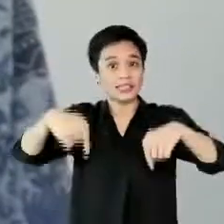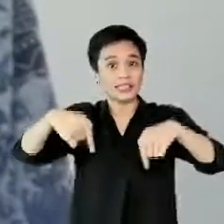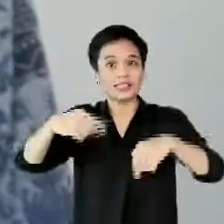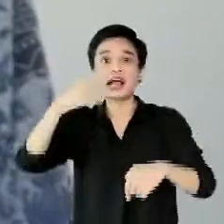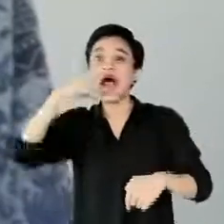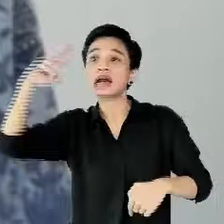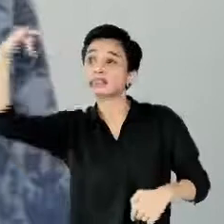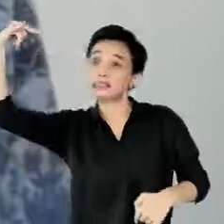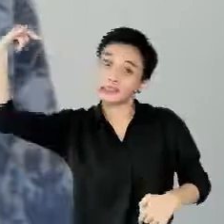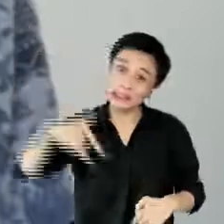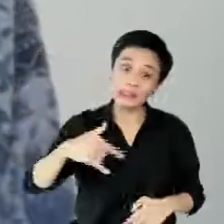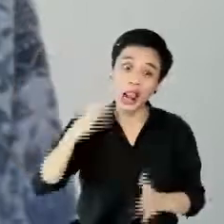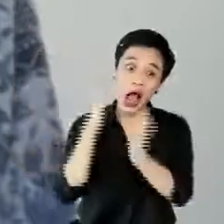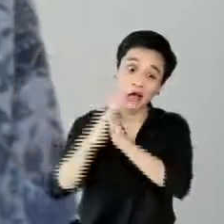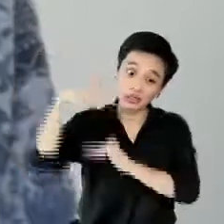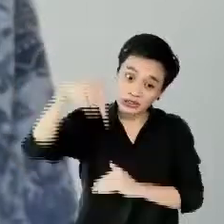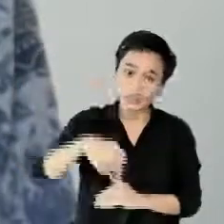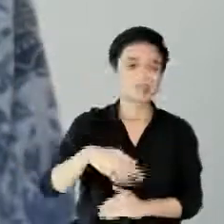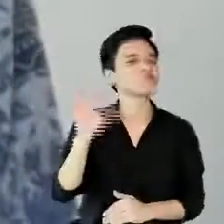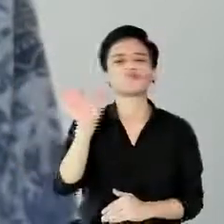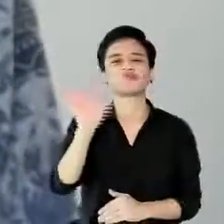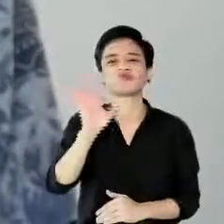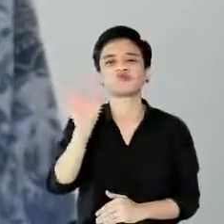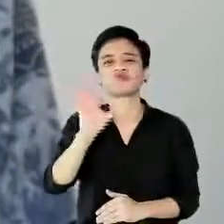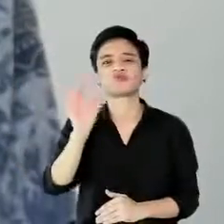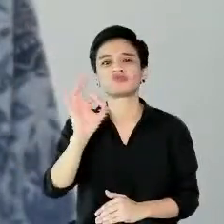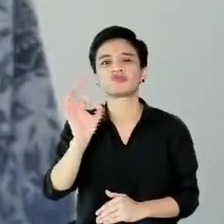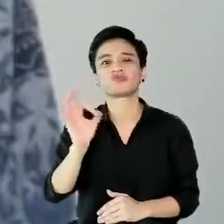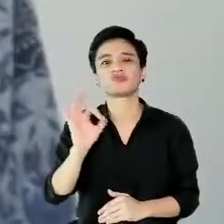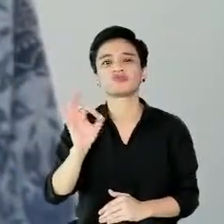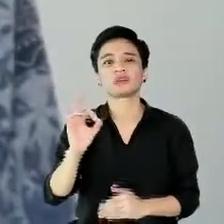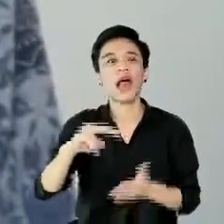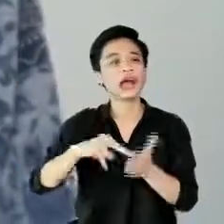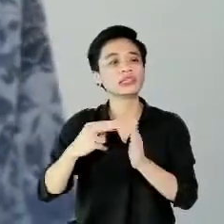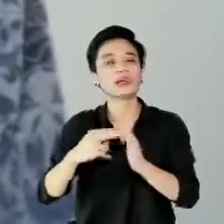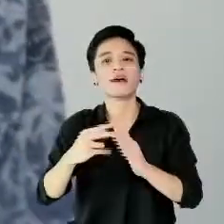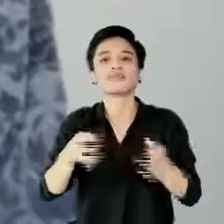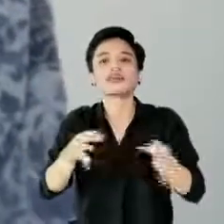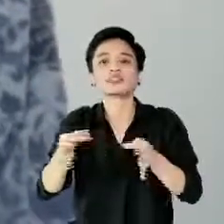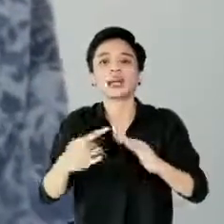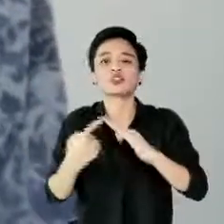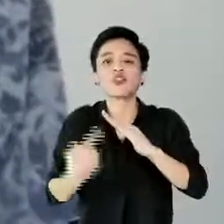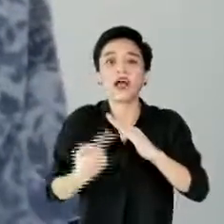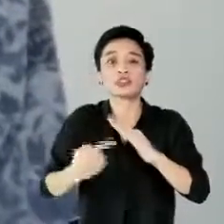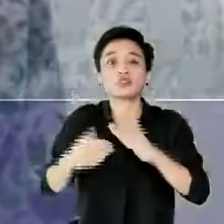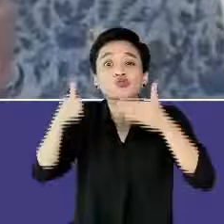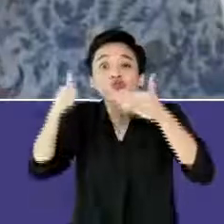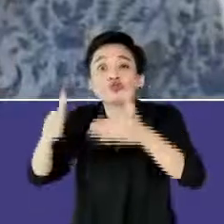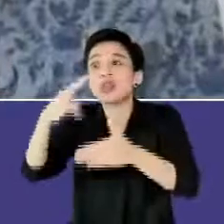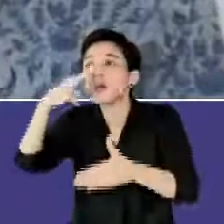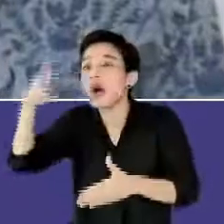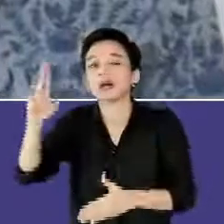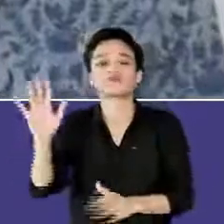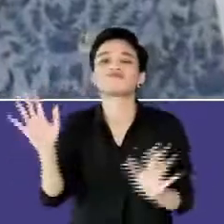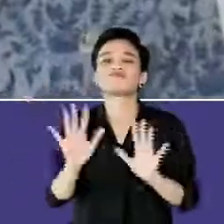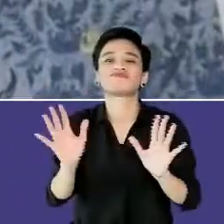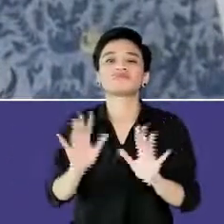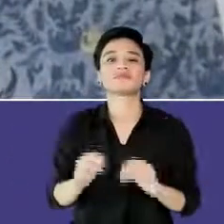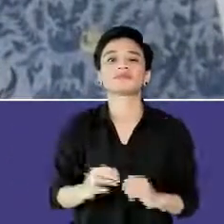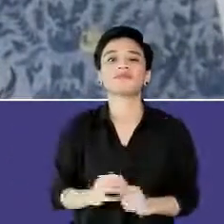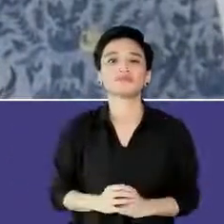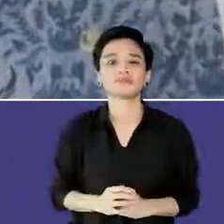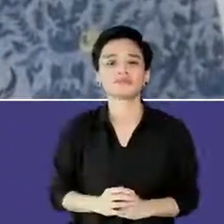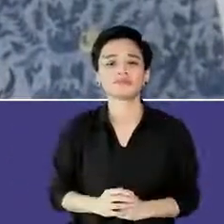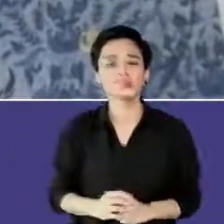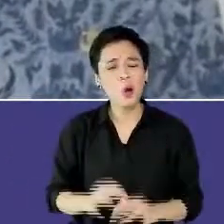Oke ini saya tidak ada konflik terisolasi juga di Jawa Tengah Oke Baik terima